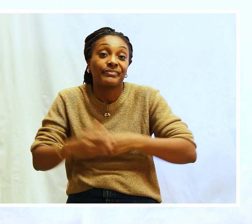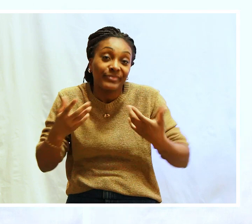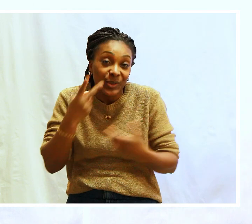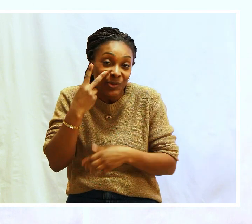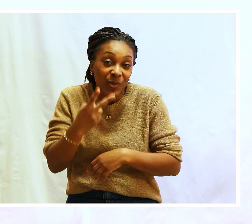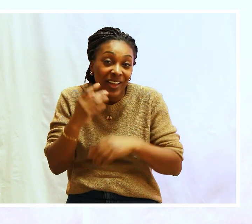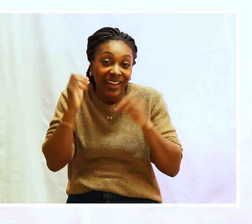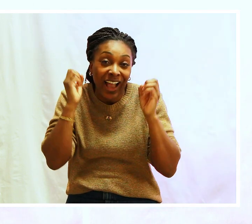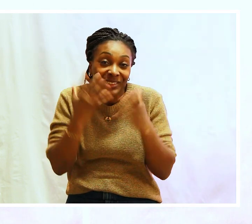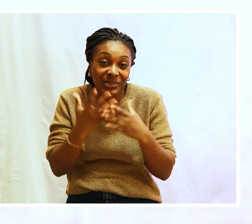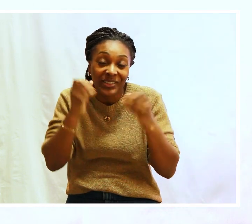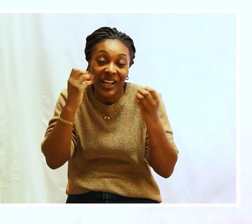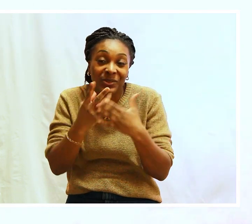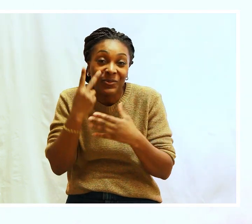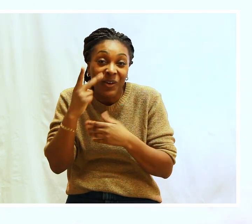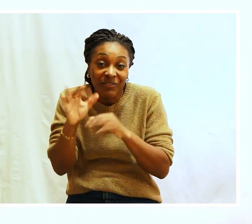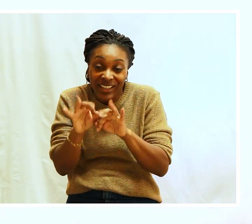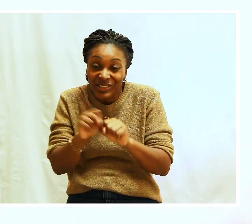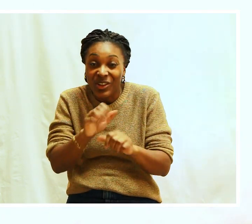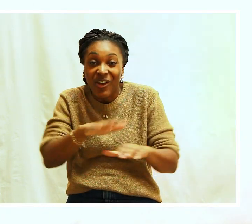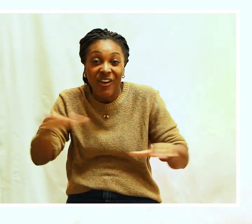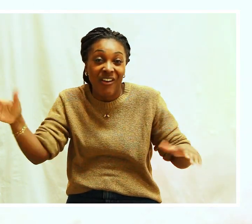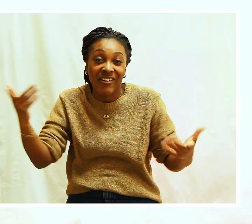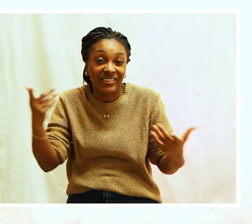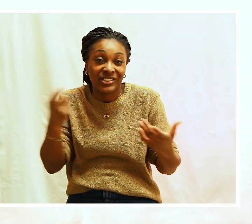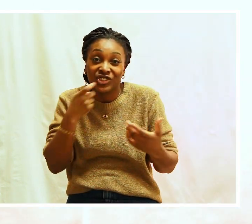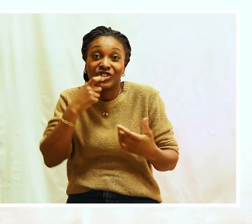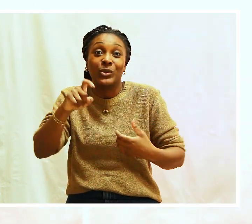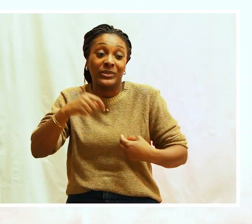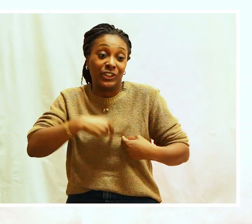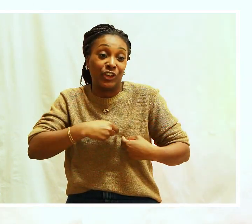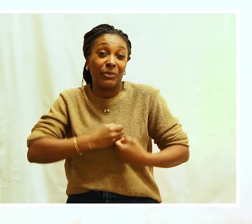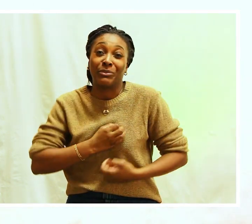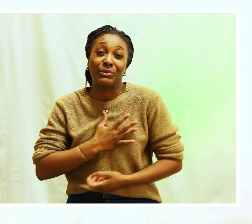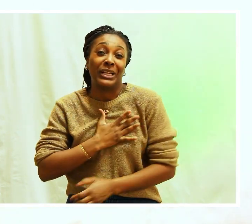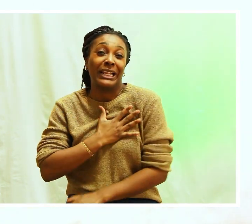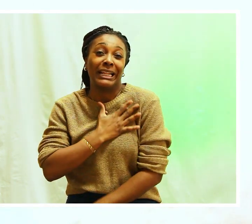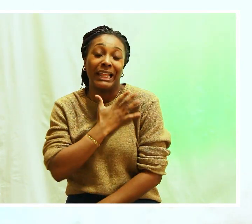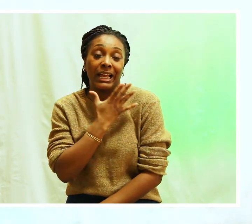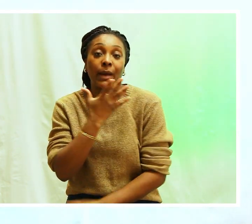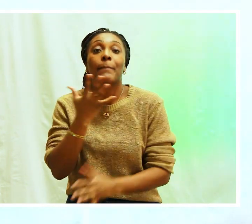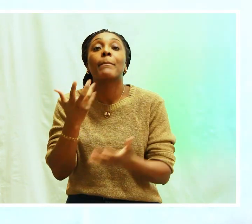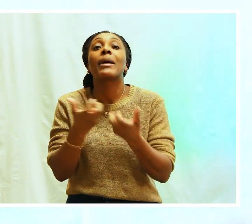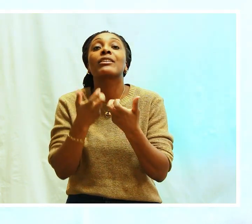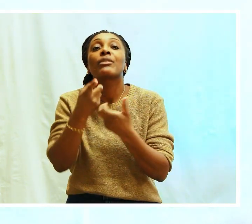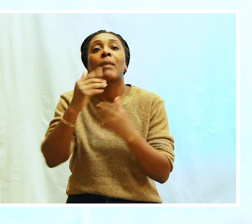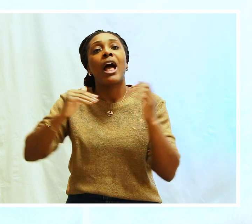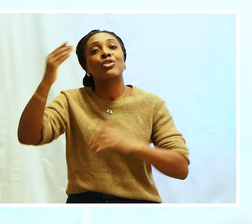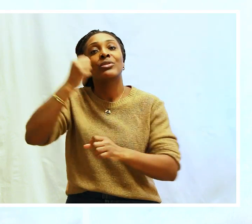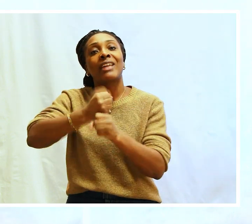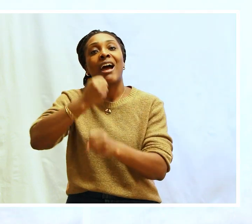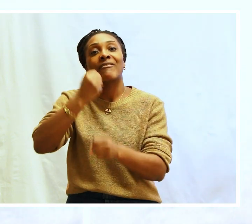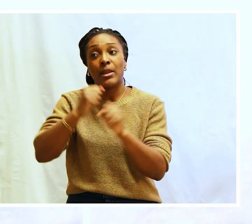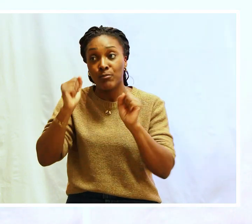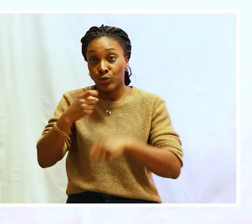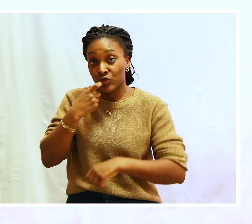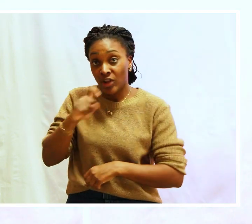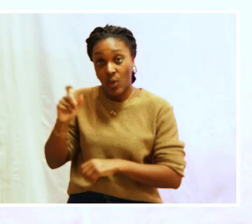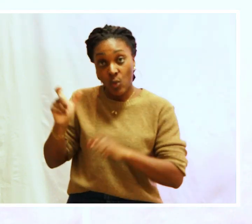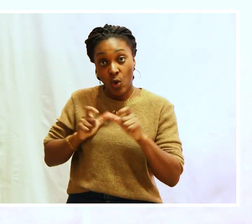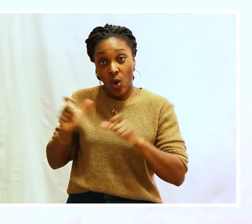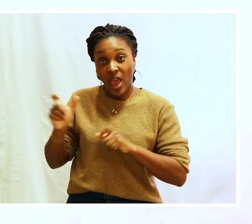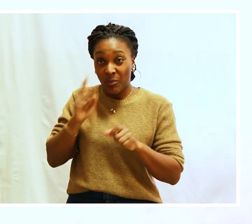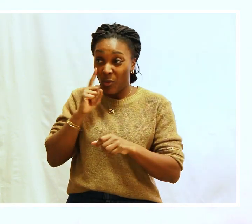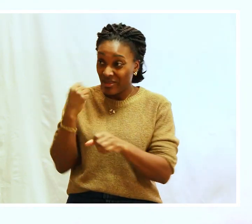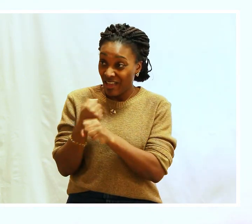des réactions comme ça, quand la jalousie monte dans le cœur d'un homme. Par exemple, sur ton lieu de travail, tu peux très bien être jaloux d'un collègue parce que tu